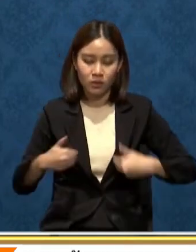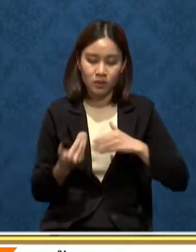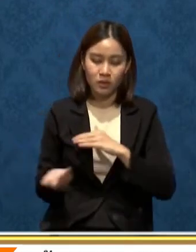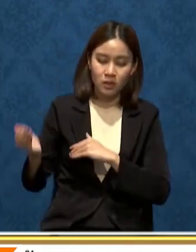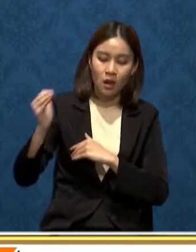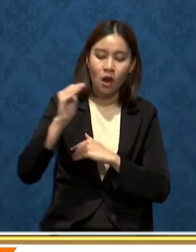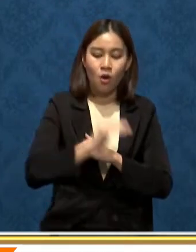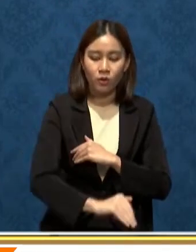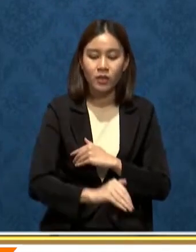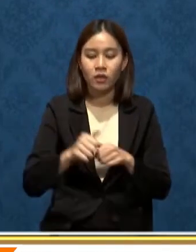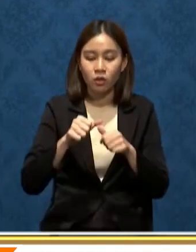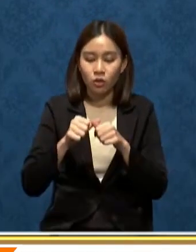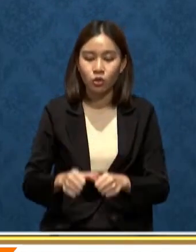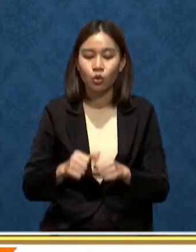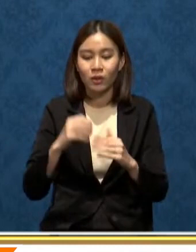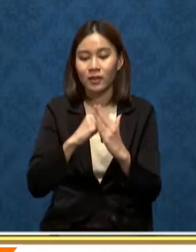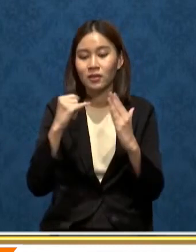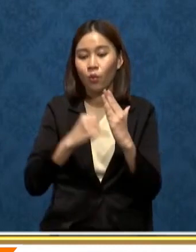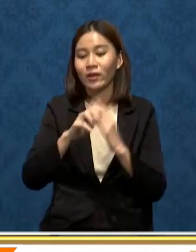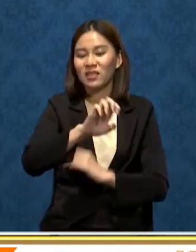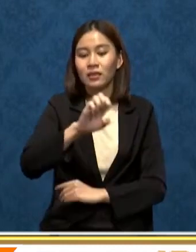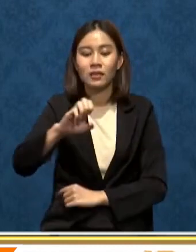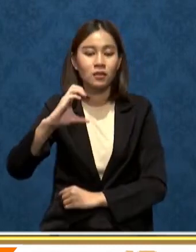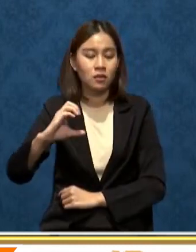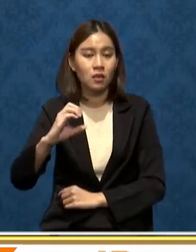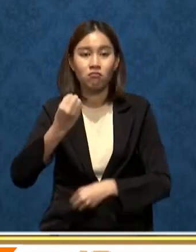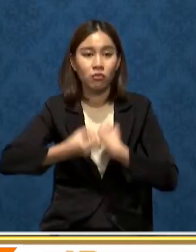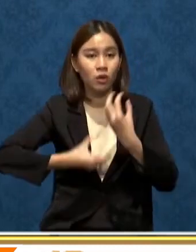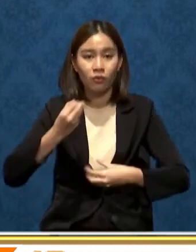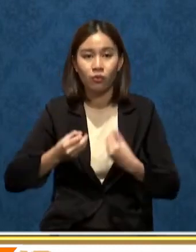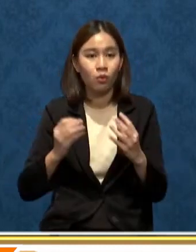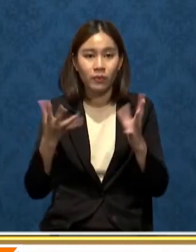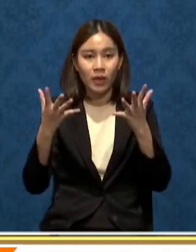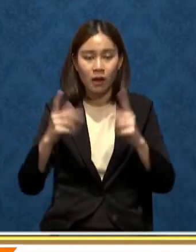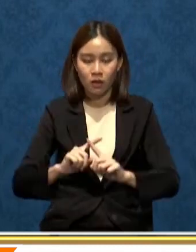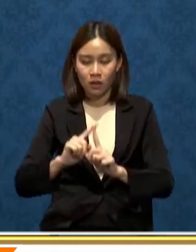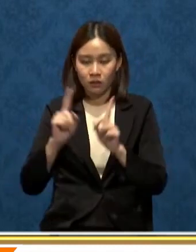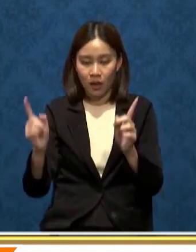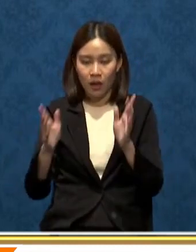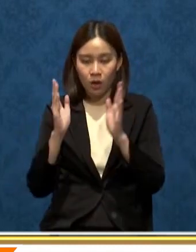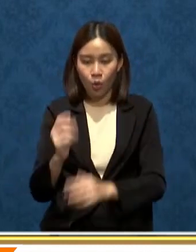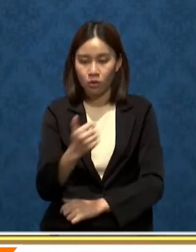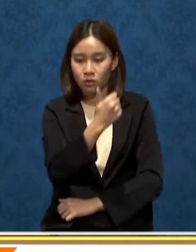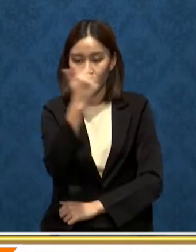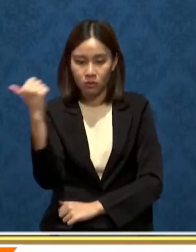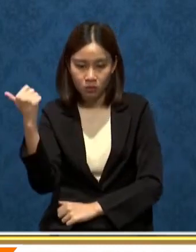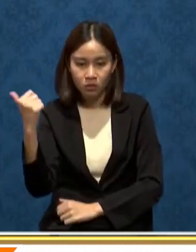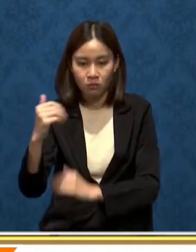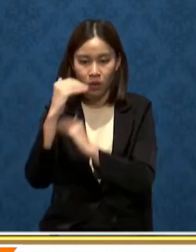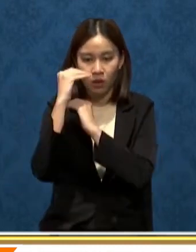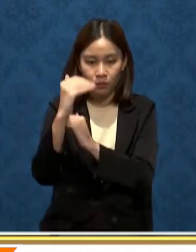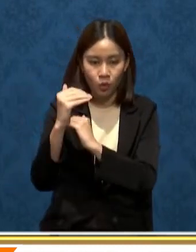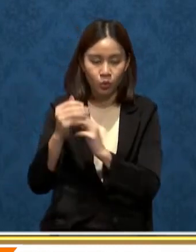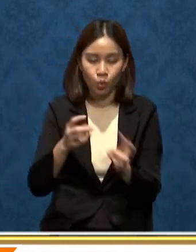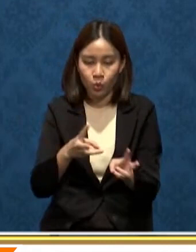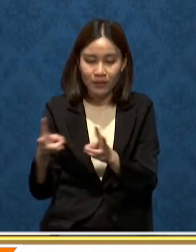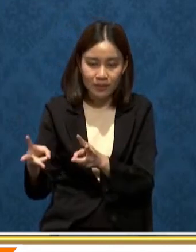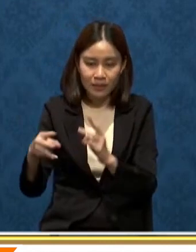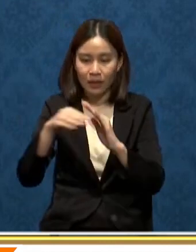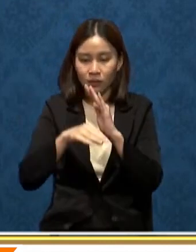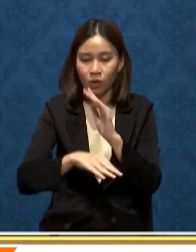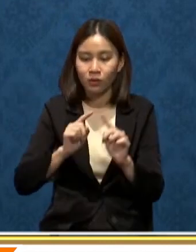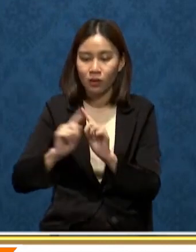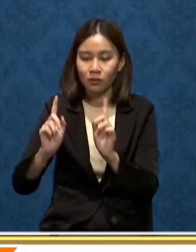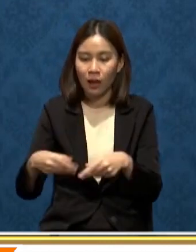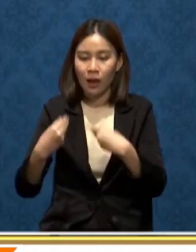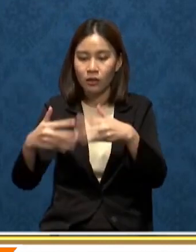ีวิตที่อยู่ในพ้นที่ 3 จัหวด EEC ได้เลยแต่ให้คนจากที่ไหนไม่รู้ เค้ามากำหนดชะตากรมของคนในพื้นท